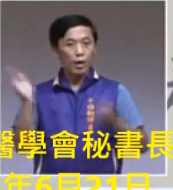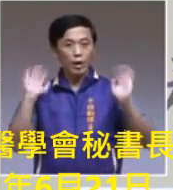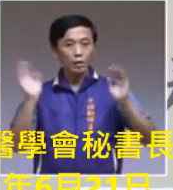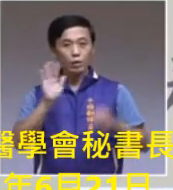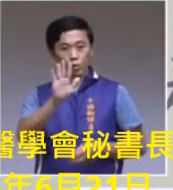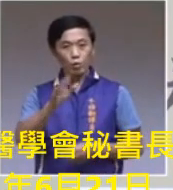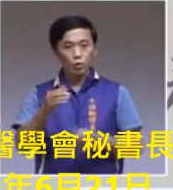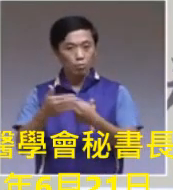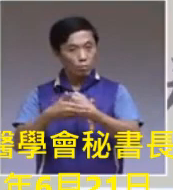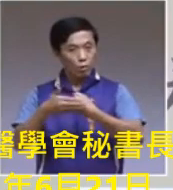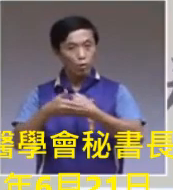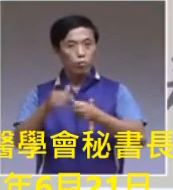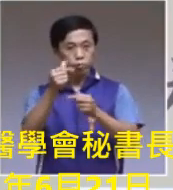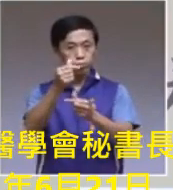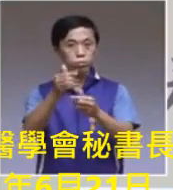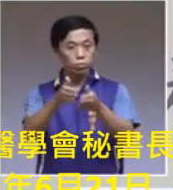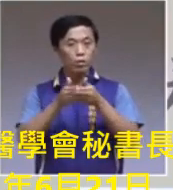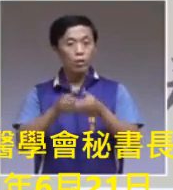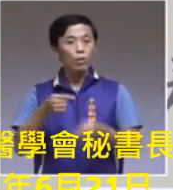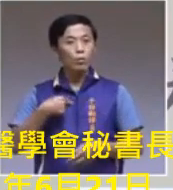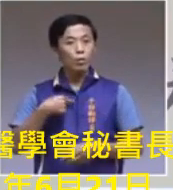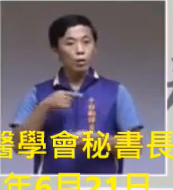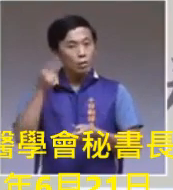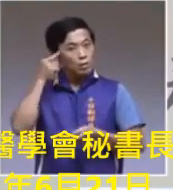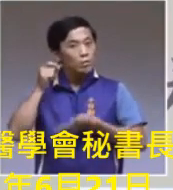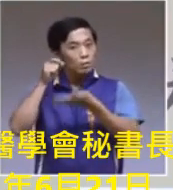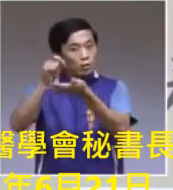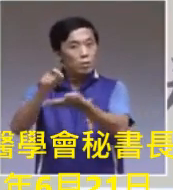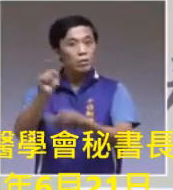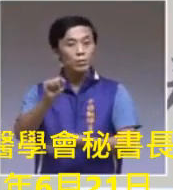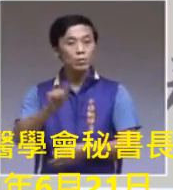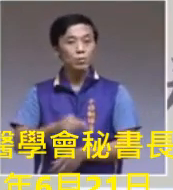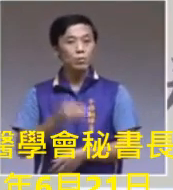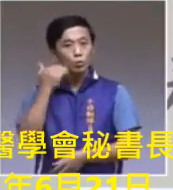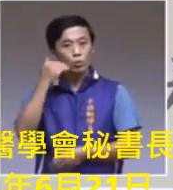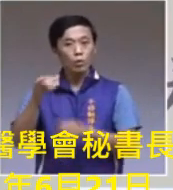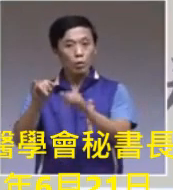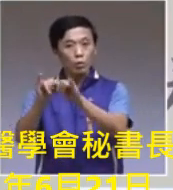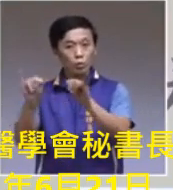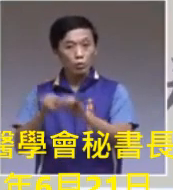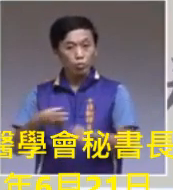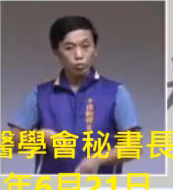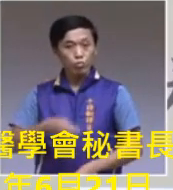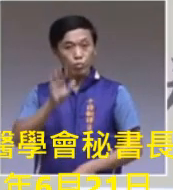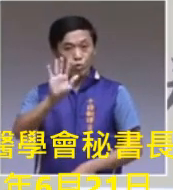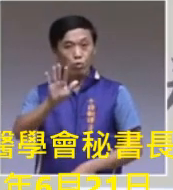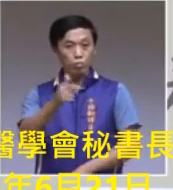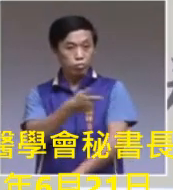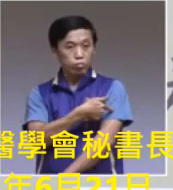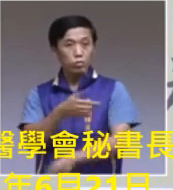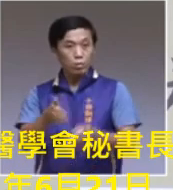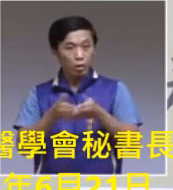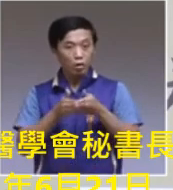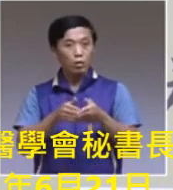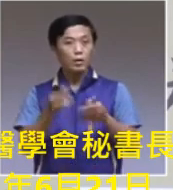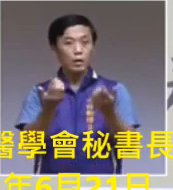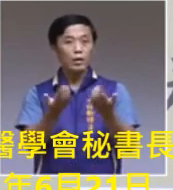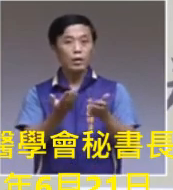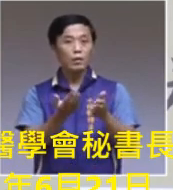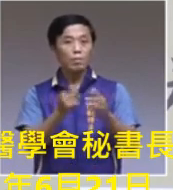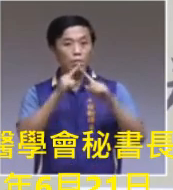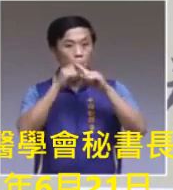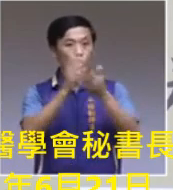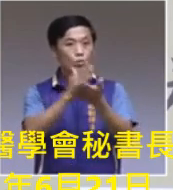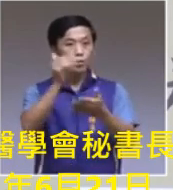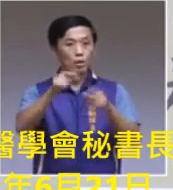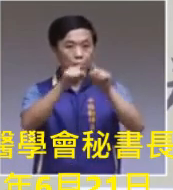好所以我们会建议说，假如真的怀孕妇女要施打诚如刚刚詹秘书长所提到的，